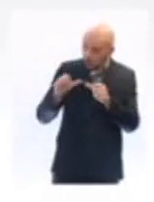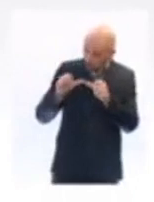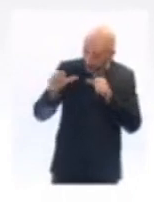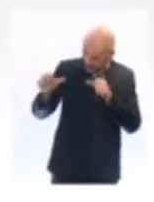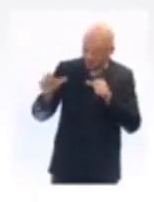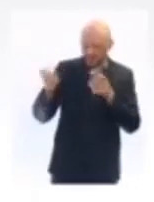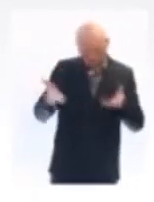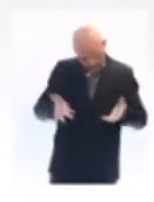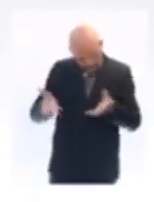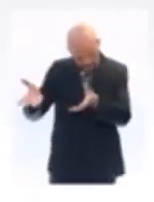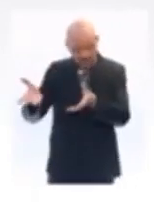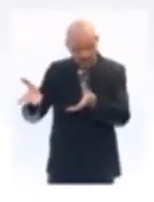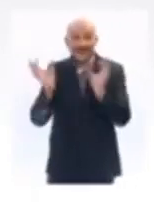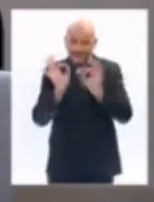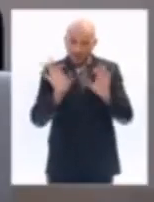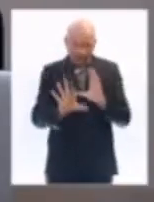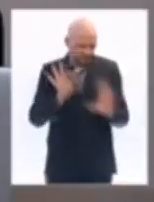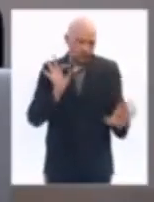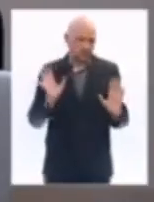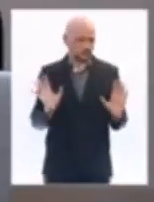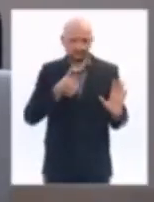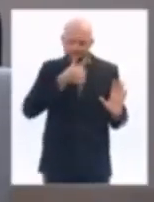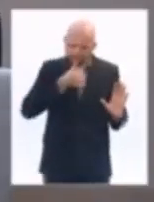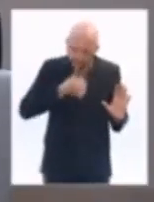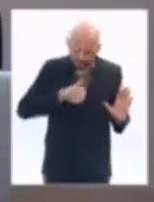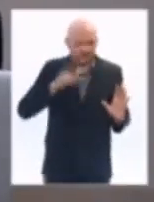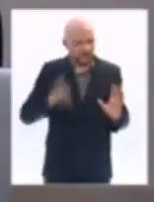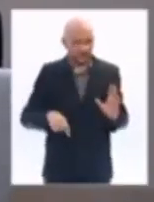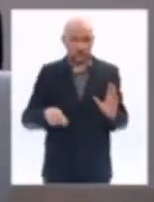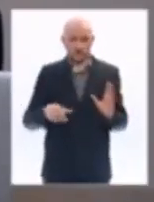Et je partage leur position en temps normal.